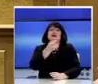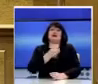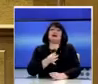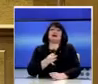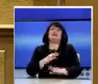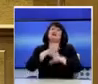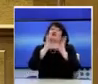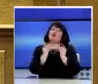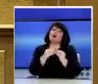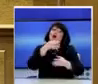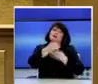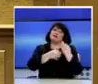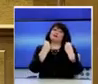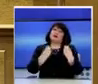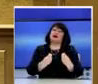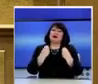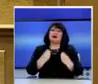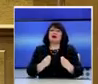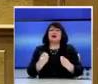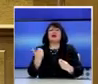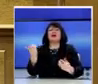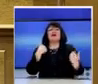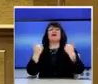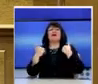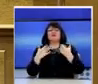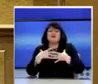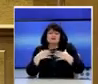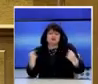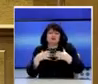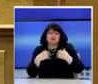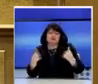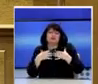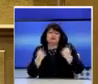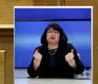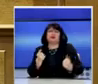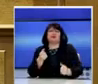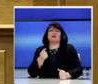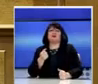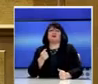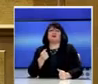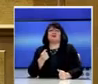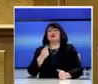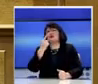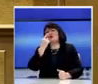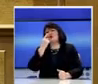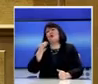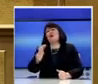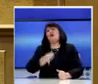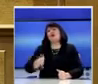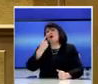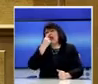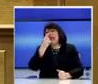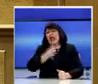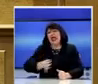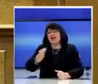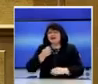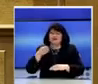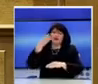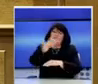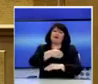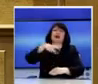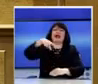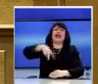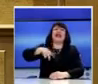που σας τα λένε όλοι. Εμείς παίρνουμε και μηνύματα αγανάκτησης από πολίτες που τους καλούν να πάνε από τη Λέσβο στην Λίμνο για να